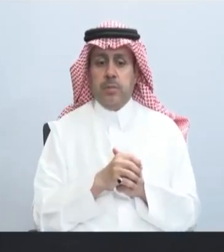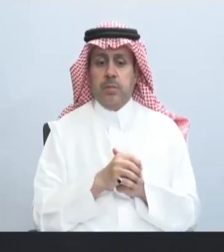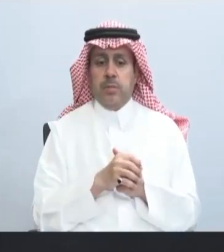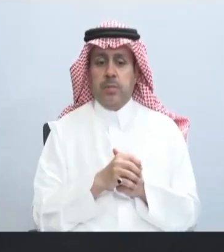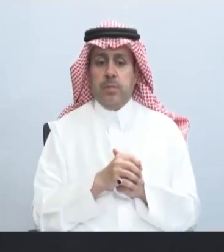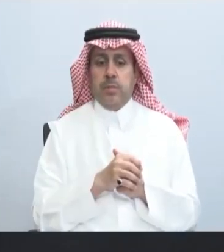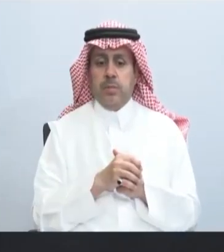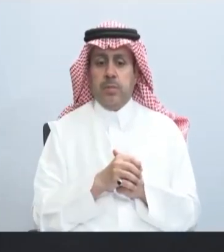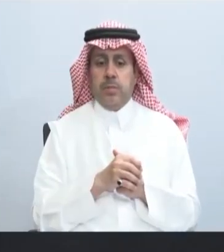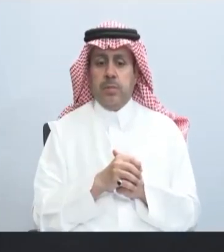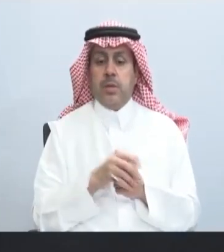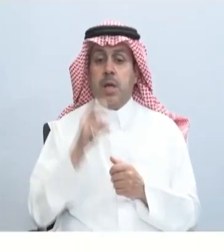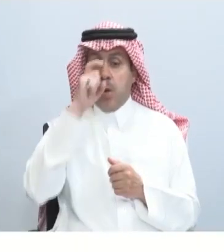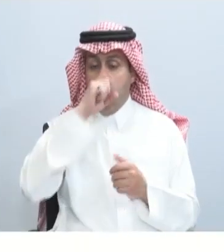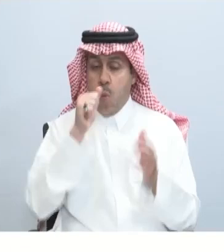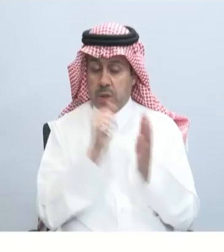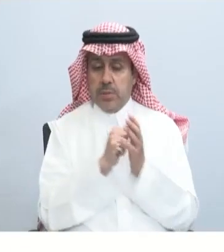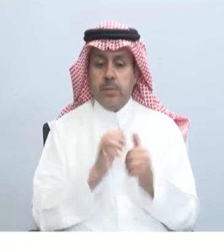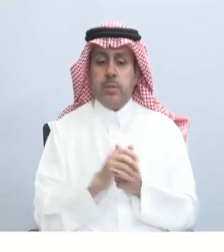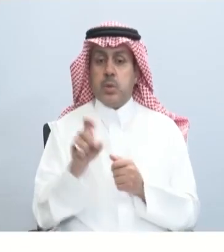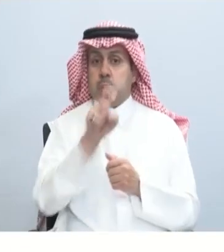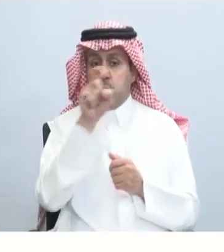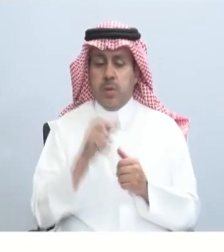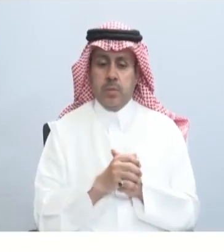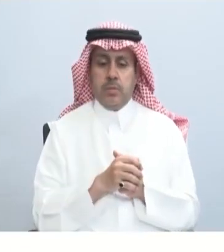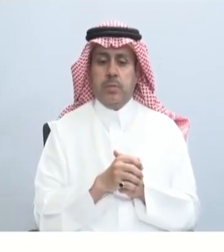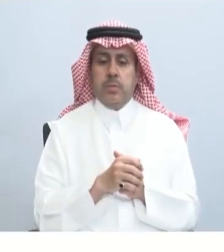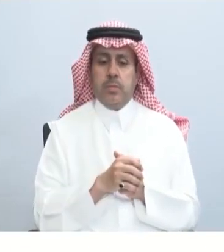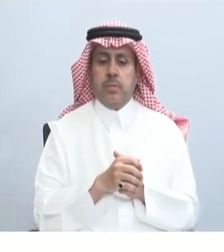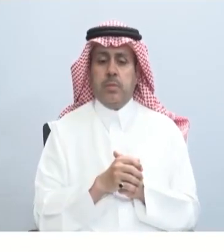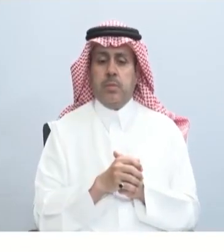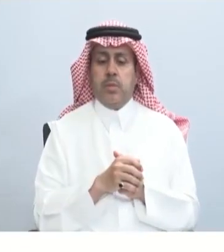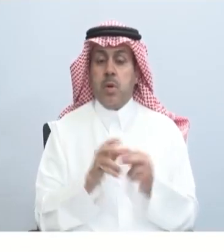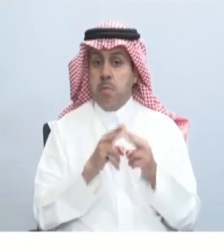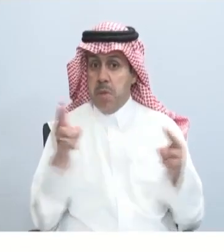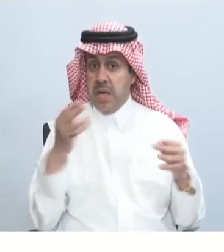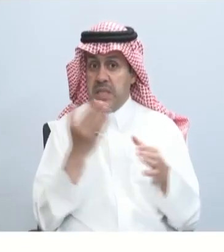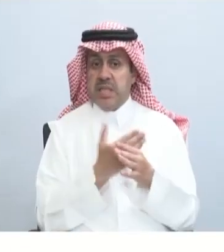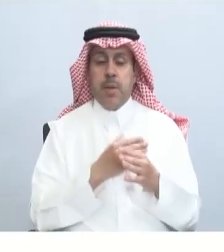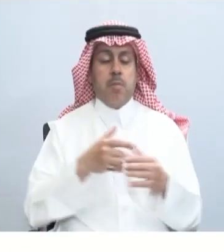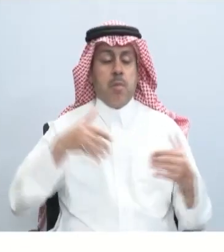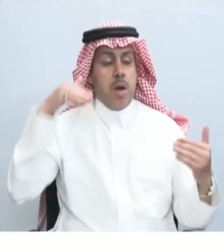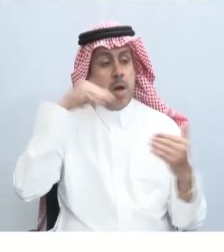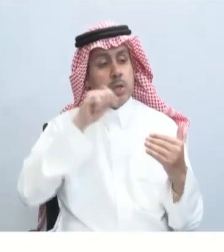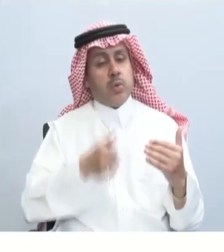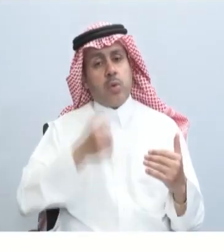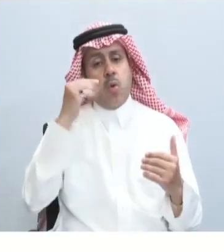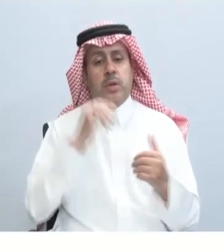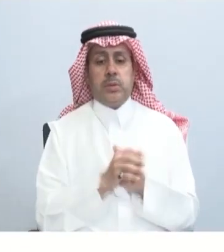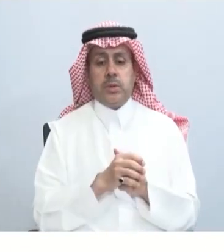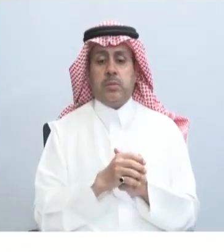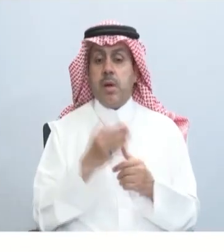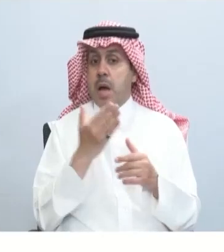للهجره لدينا واجب سؤال الواجب اذكر واذكري سبب غزوه احد علل وعللي